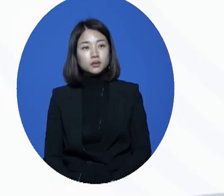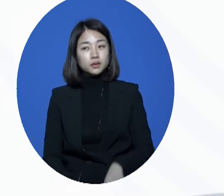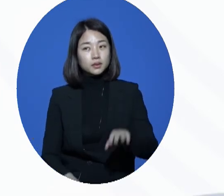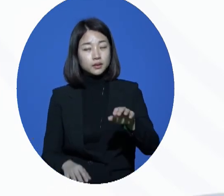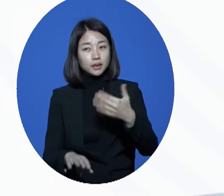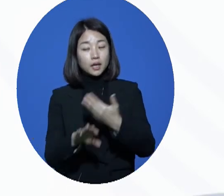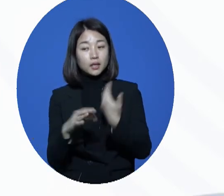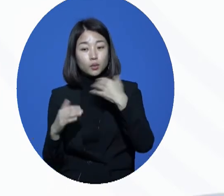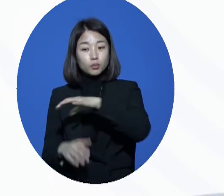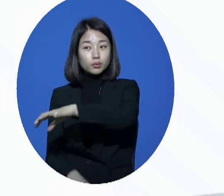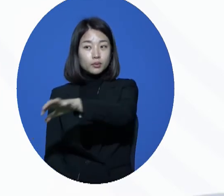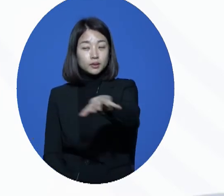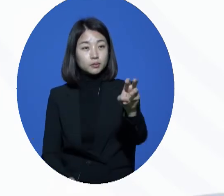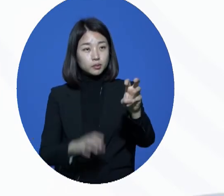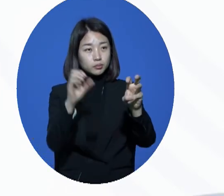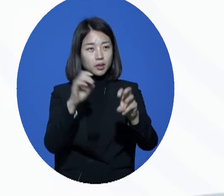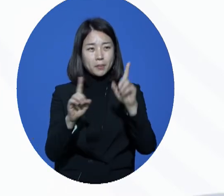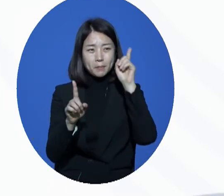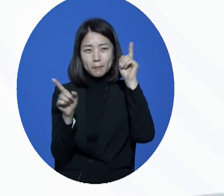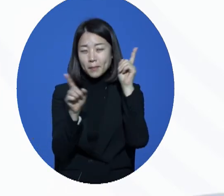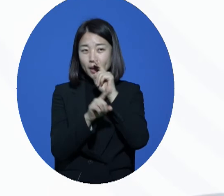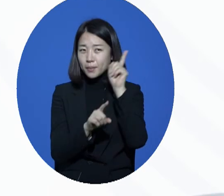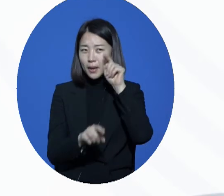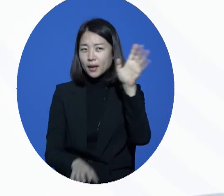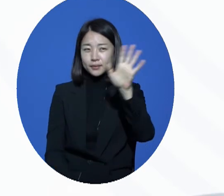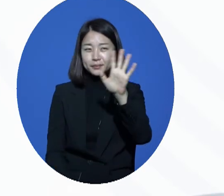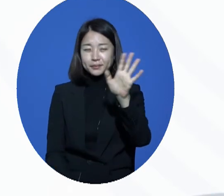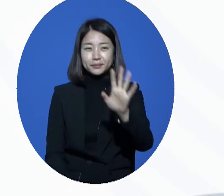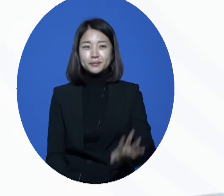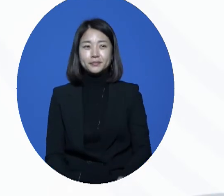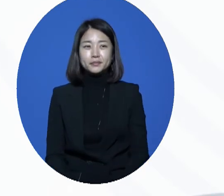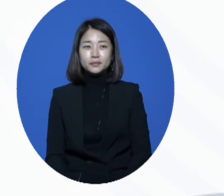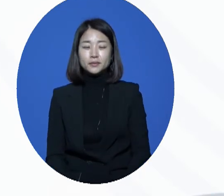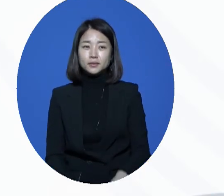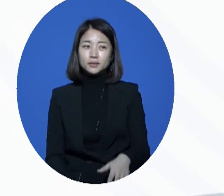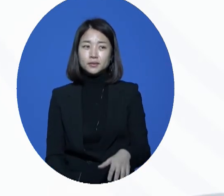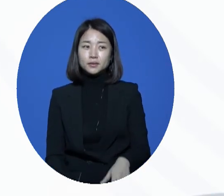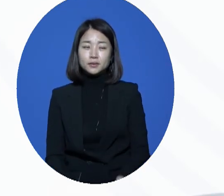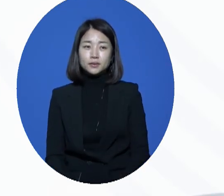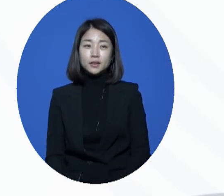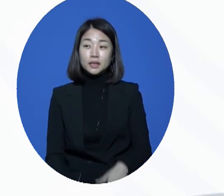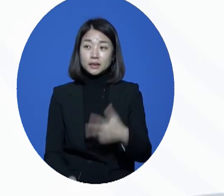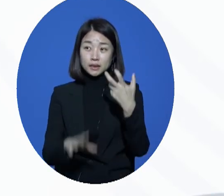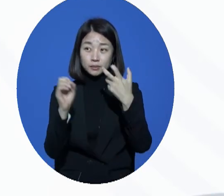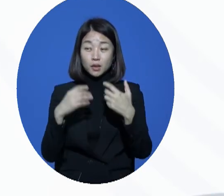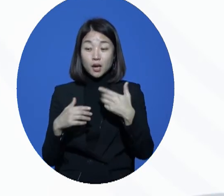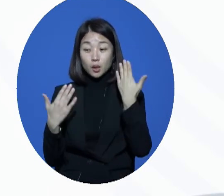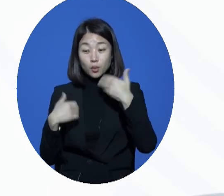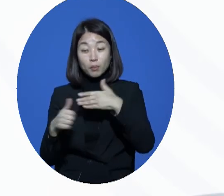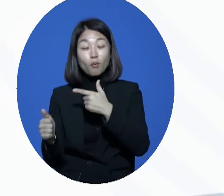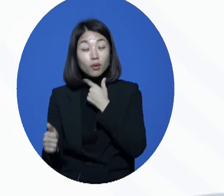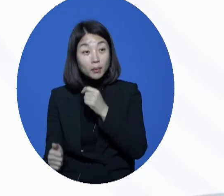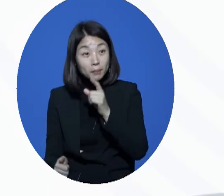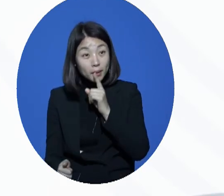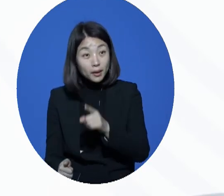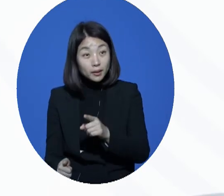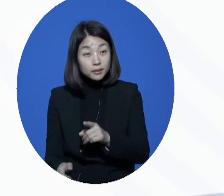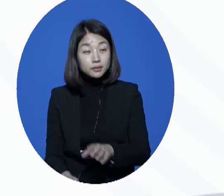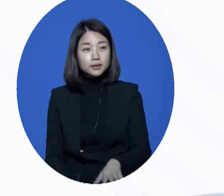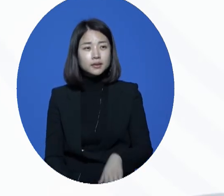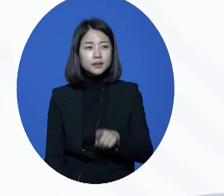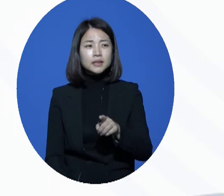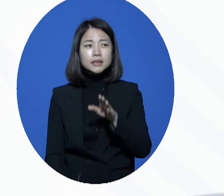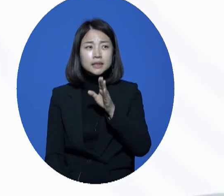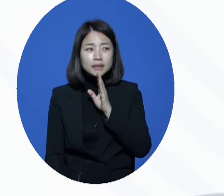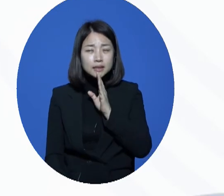학교는 여전히 매일 등교하지 않고 있고요. 또 70%가 매일 등교한다고 했지만 이것을